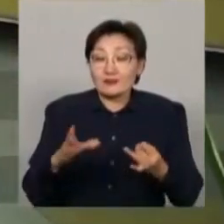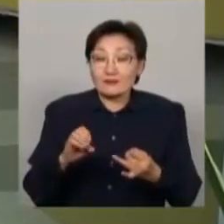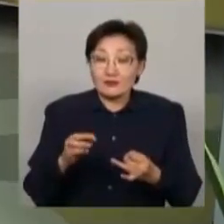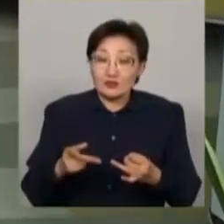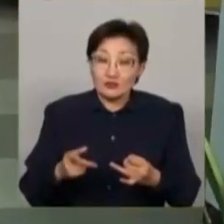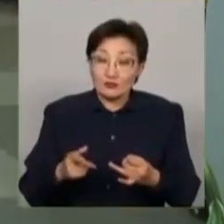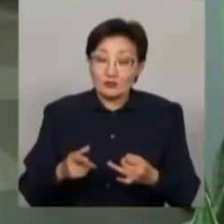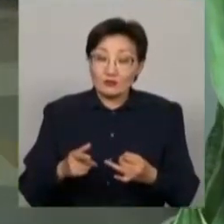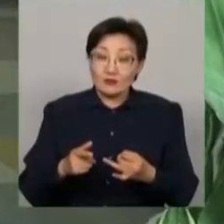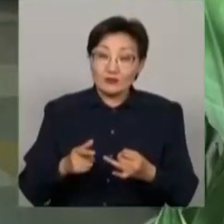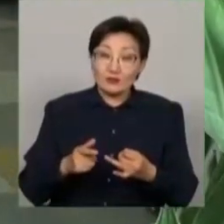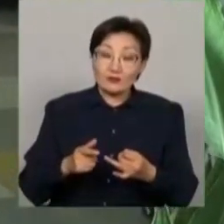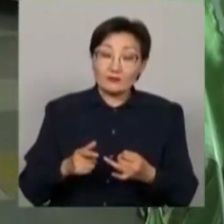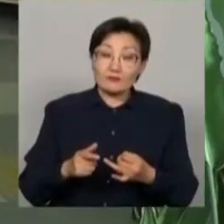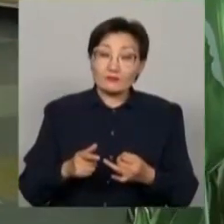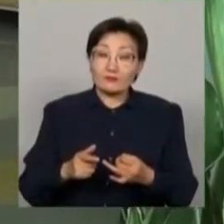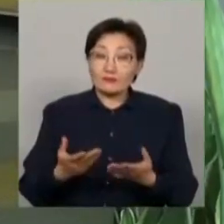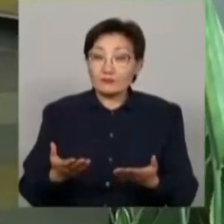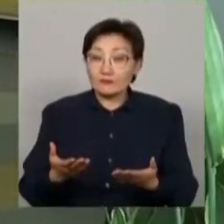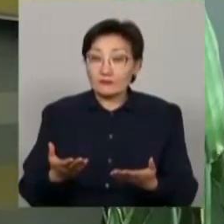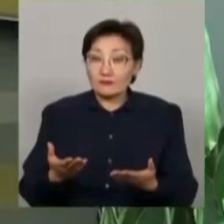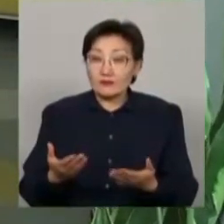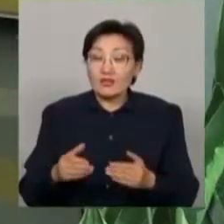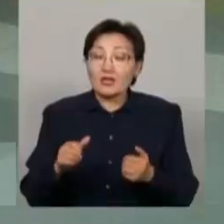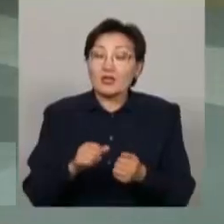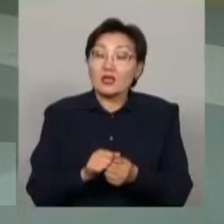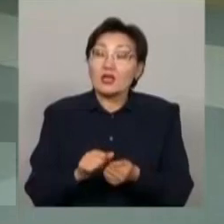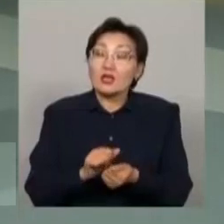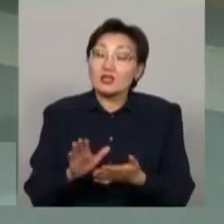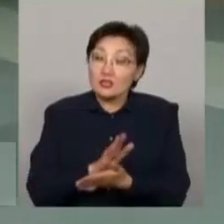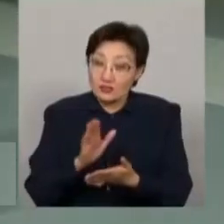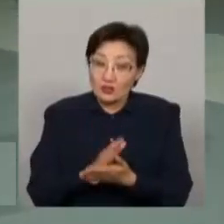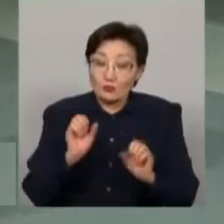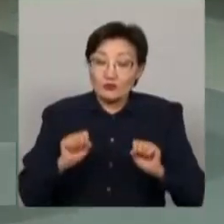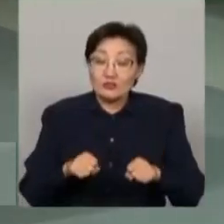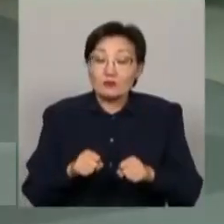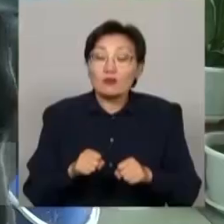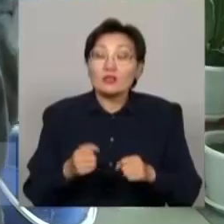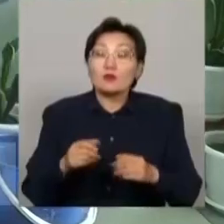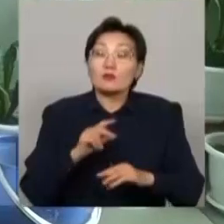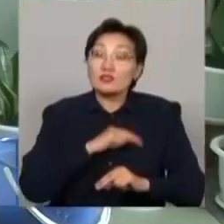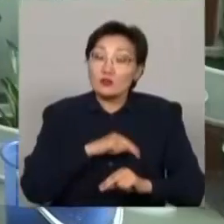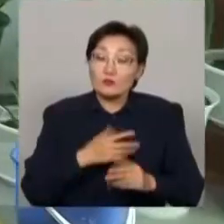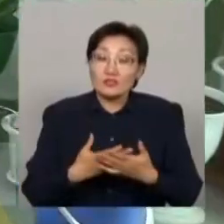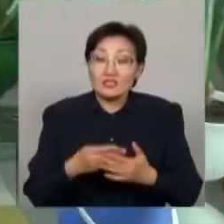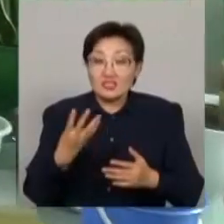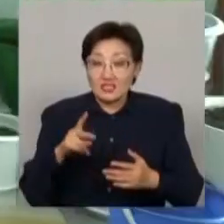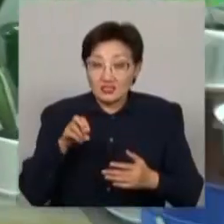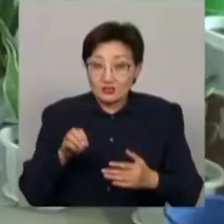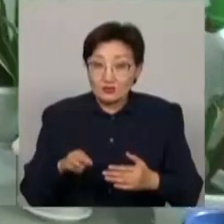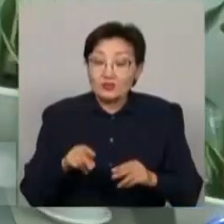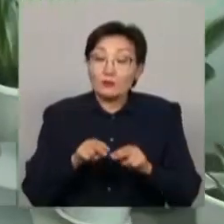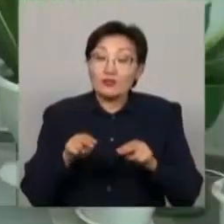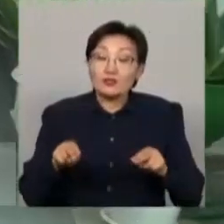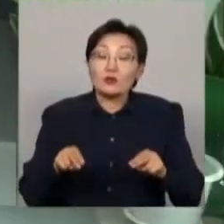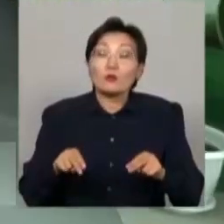можно зонтик воткнуть какой-то там, газету, допустим. Древесина Габит Темирбеков работает уже около 40 лет.